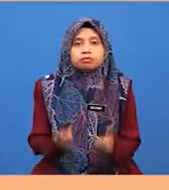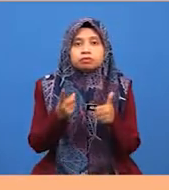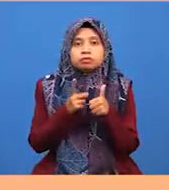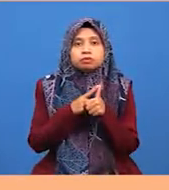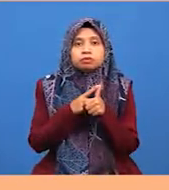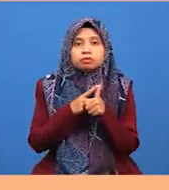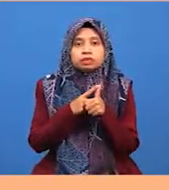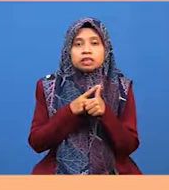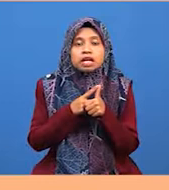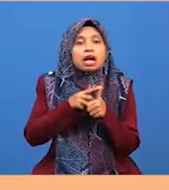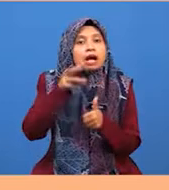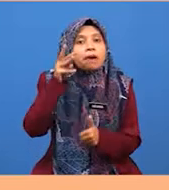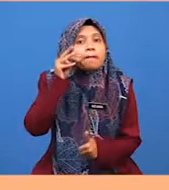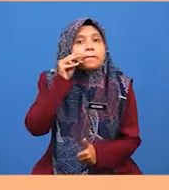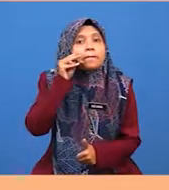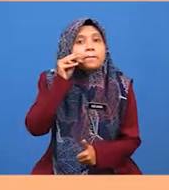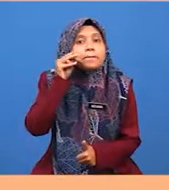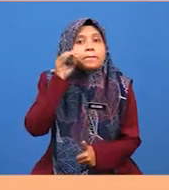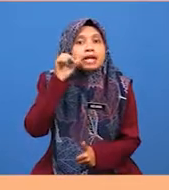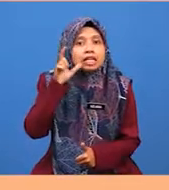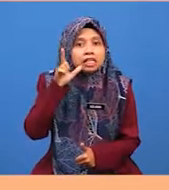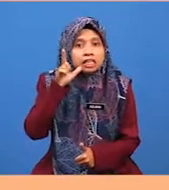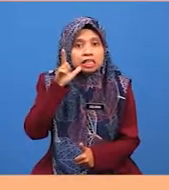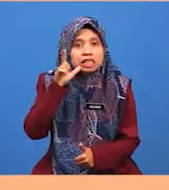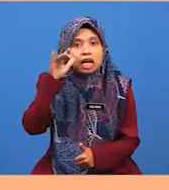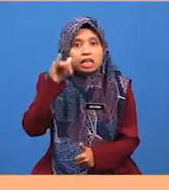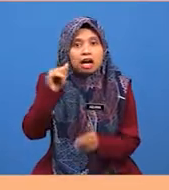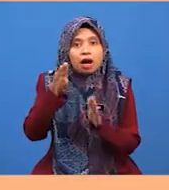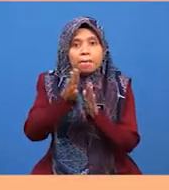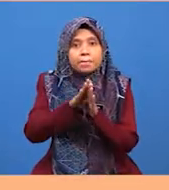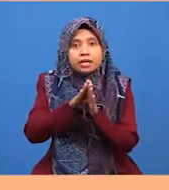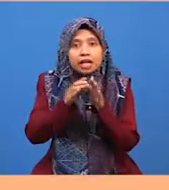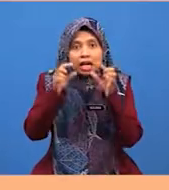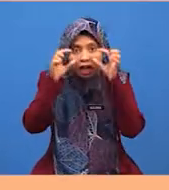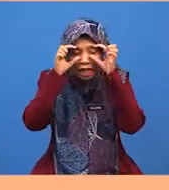pertama, Meling yang berkaca mata.